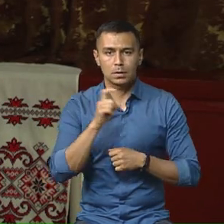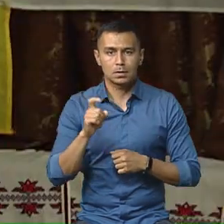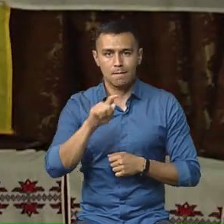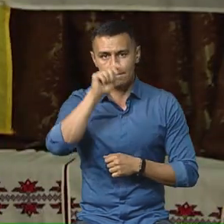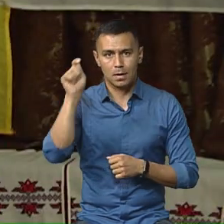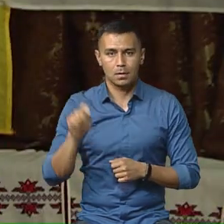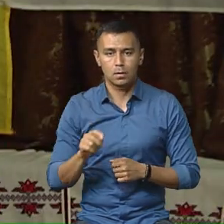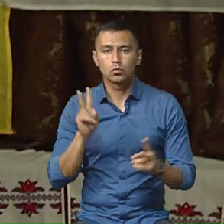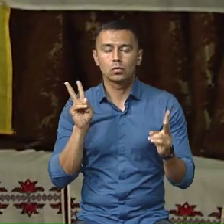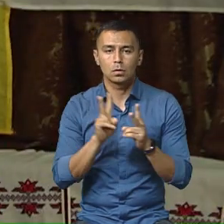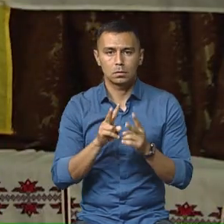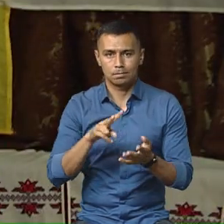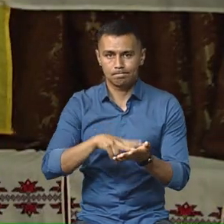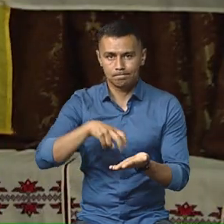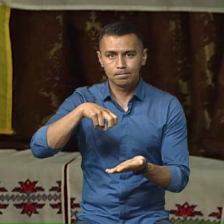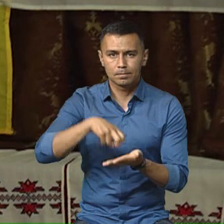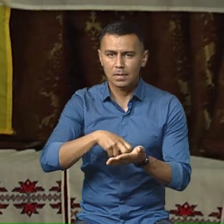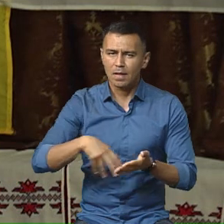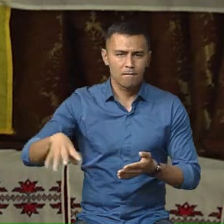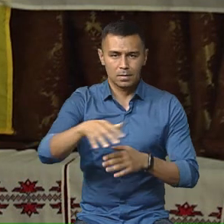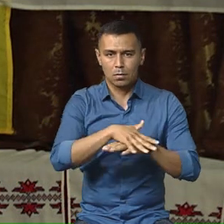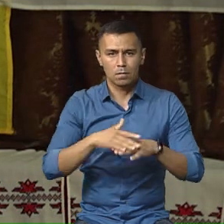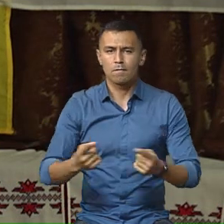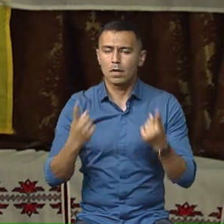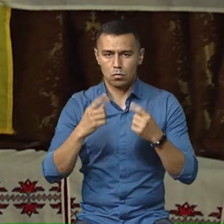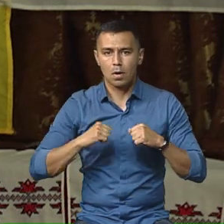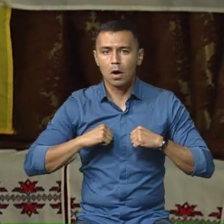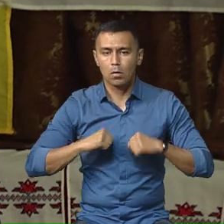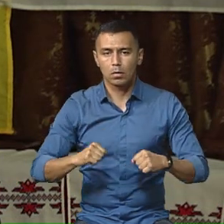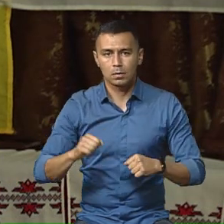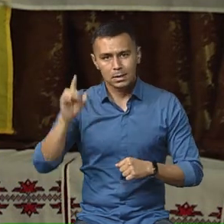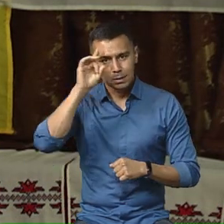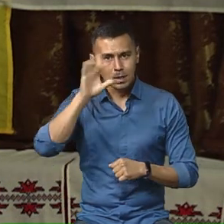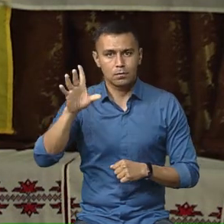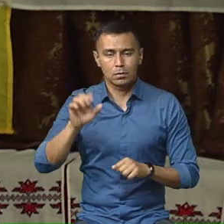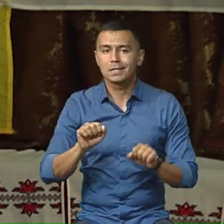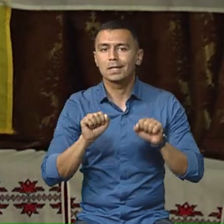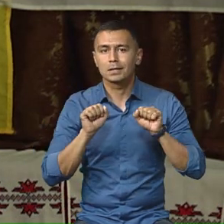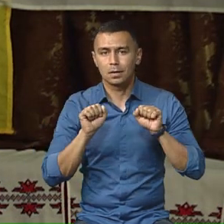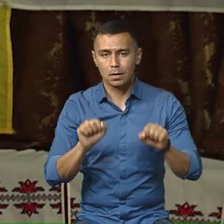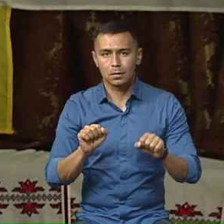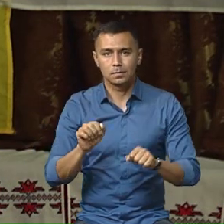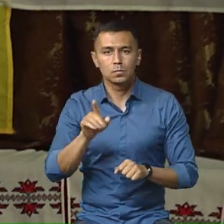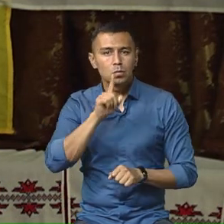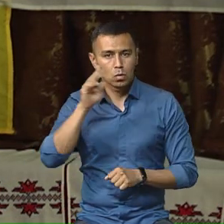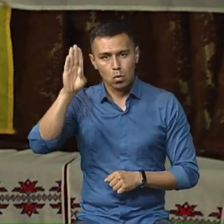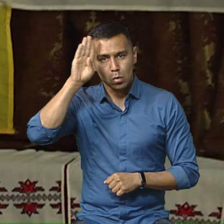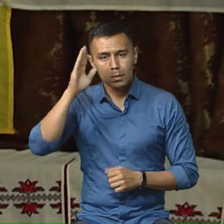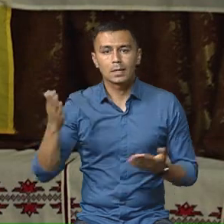війни. Зустріли, стоячи на колінах, великого героя, славного захисника, юнака,